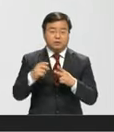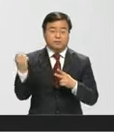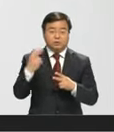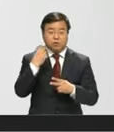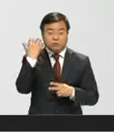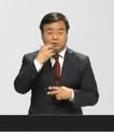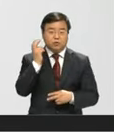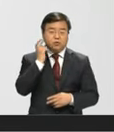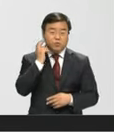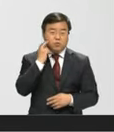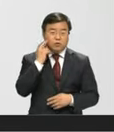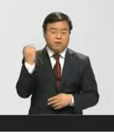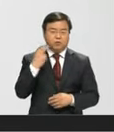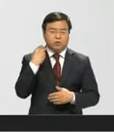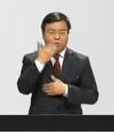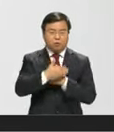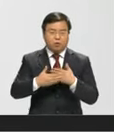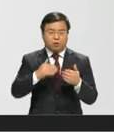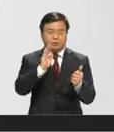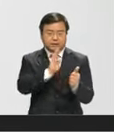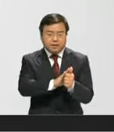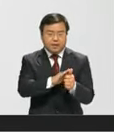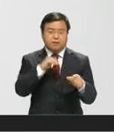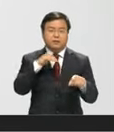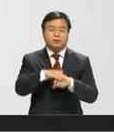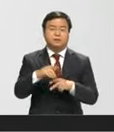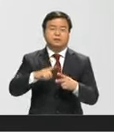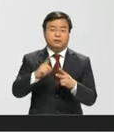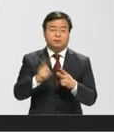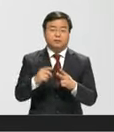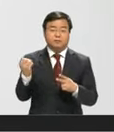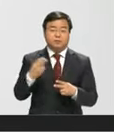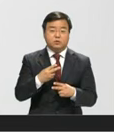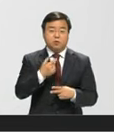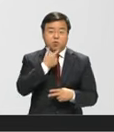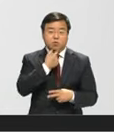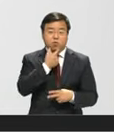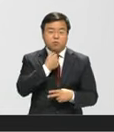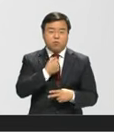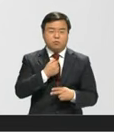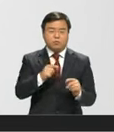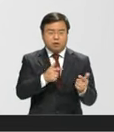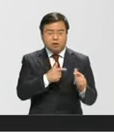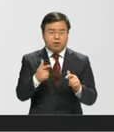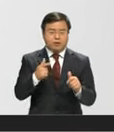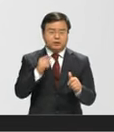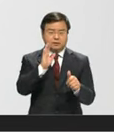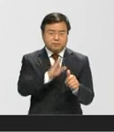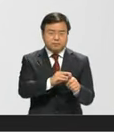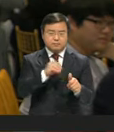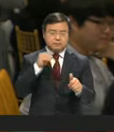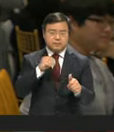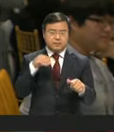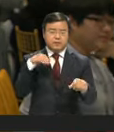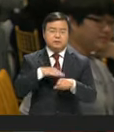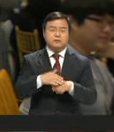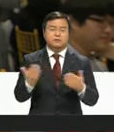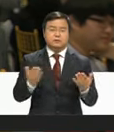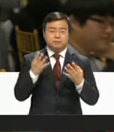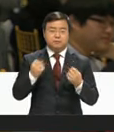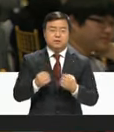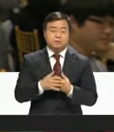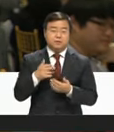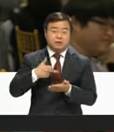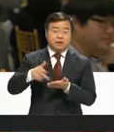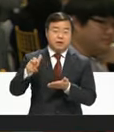많았고, 일부러 특정 신체 부위를 만지는 것과 속옷을 잡아당기는 행위 등이 뒤를 이었습니다.